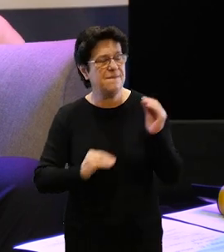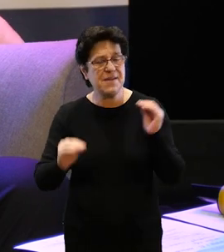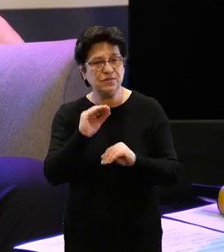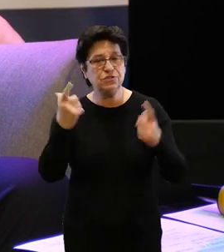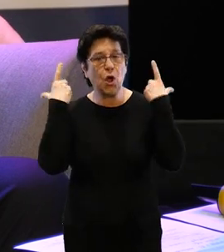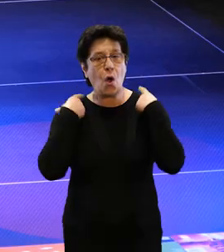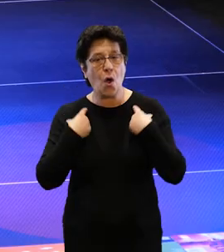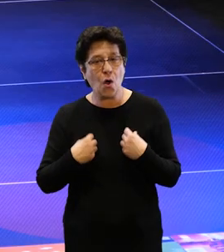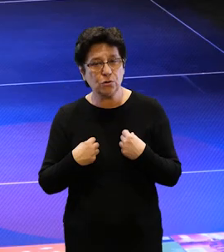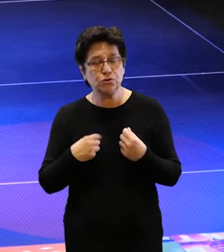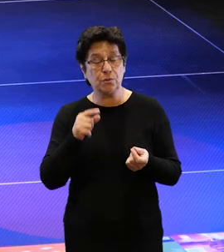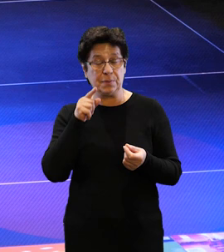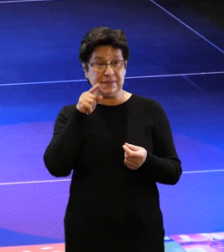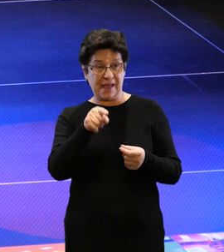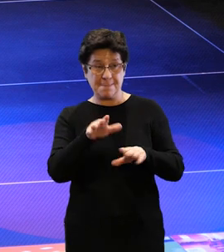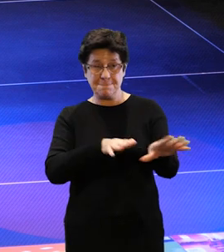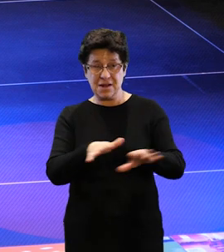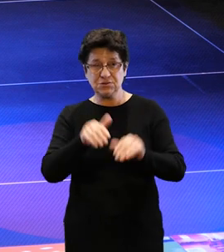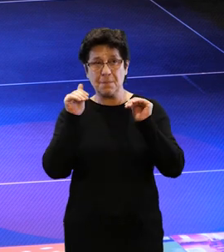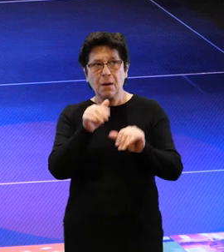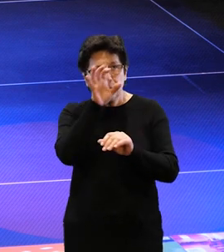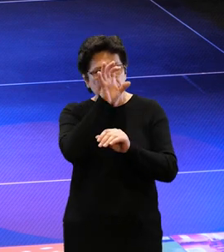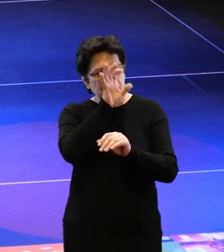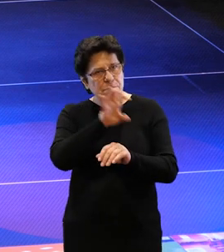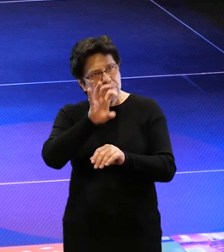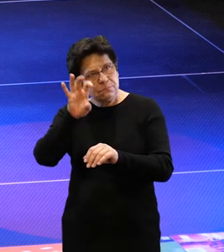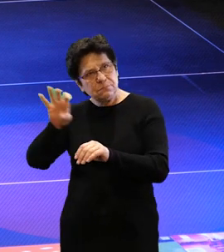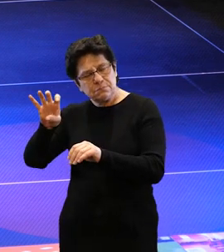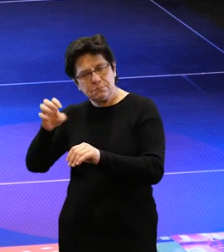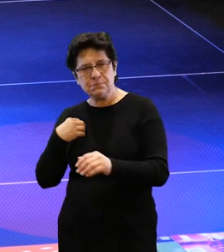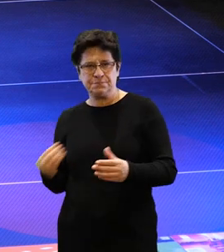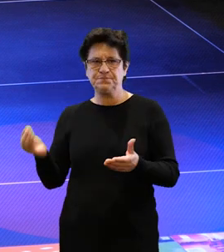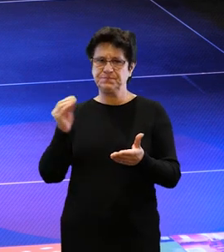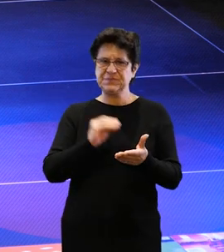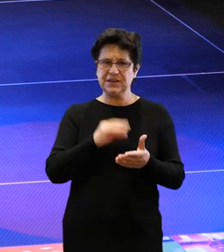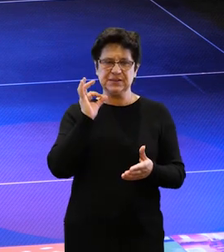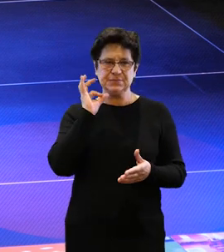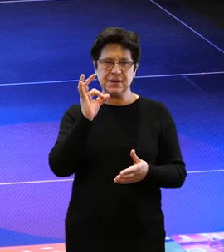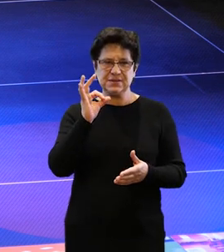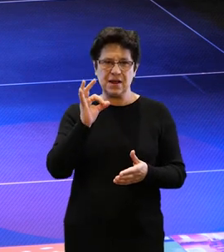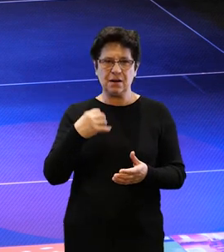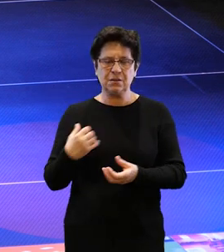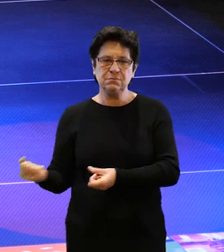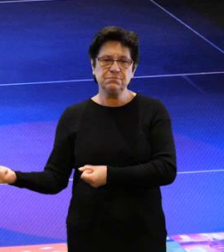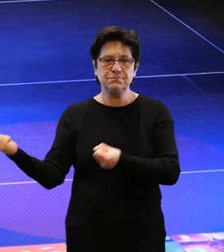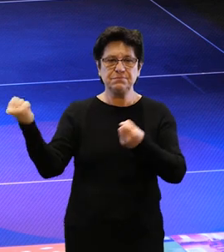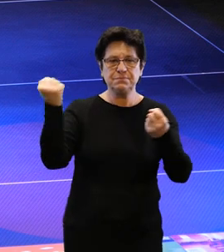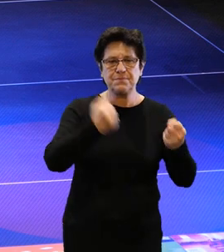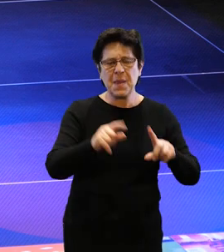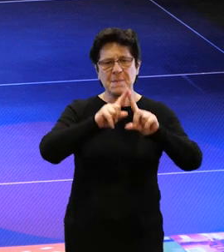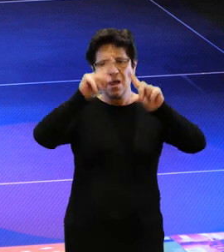osób żeby te miejsca obejrzeć dodam tylko jeszcze jako tylko specjalnie właśnie przywiozłem te wszystkie